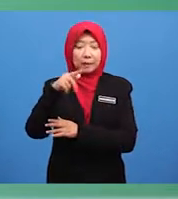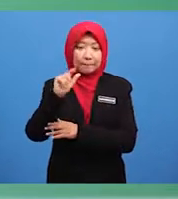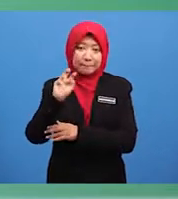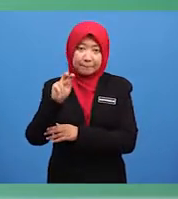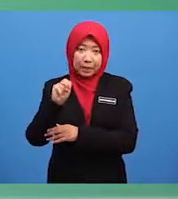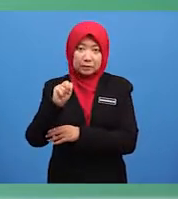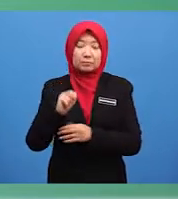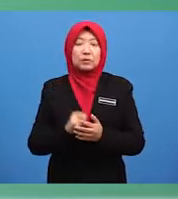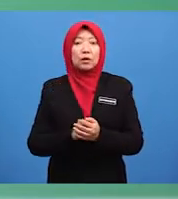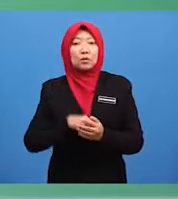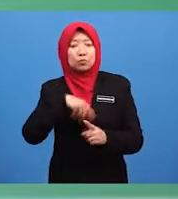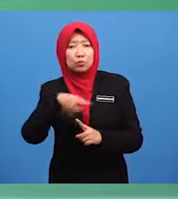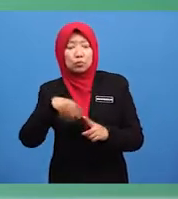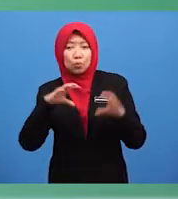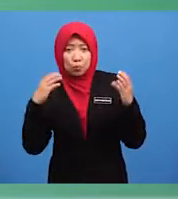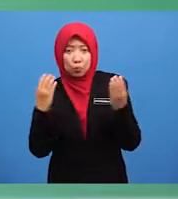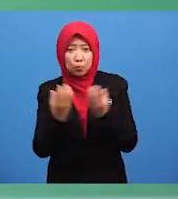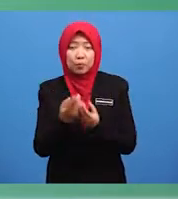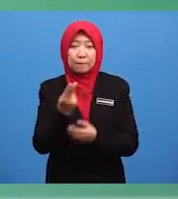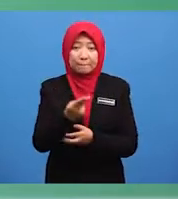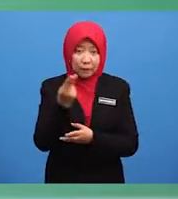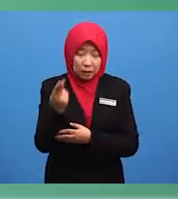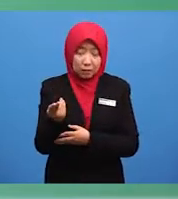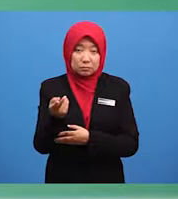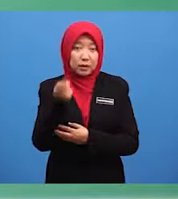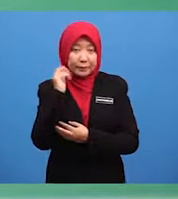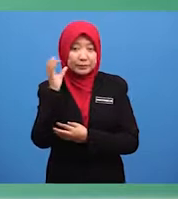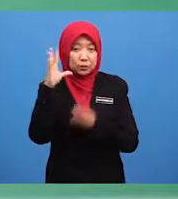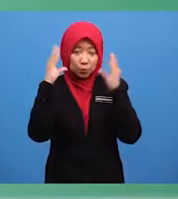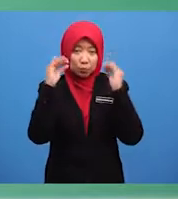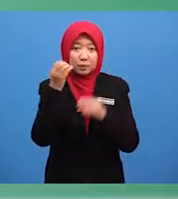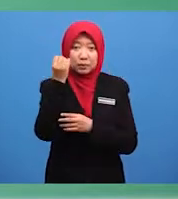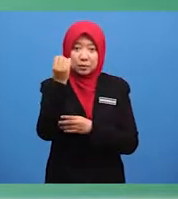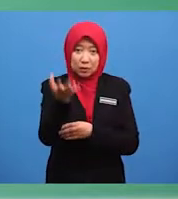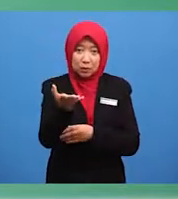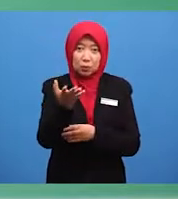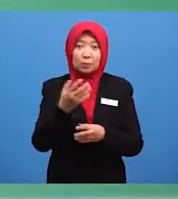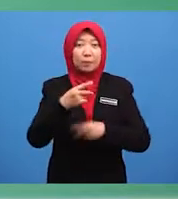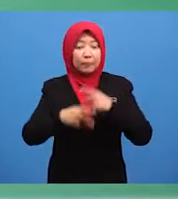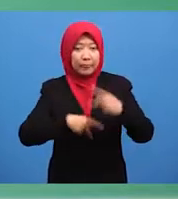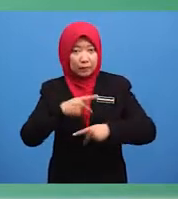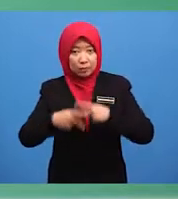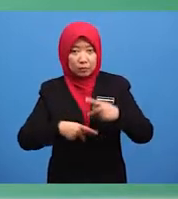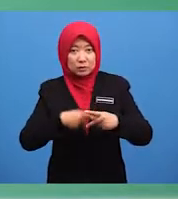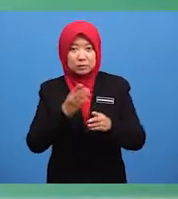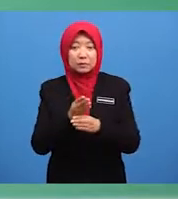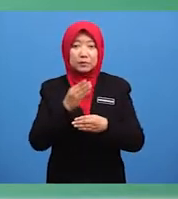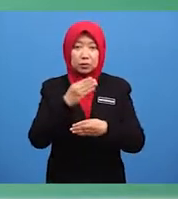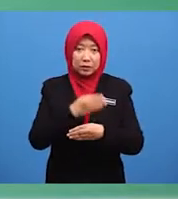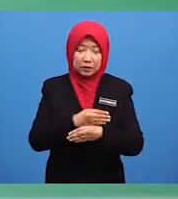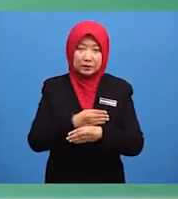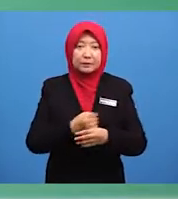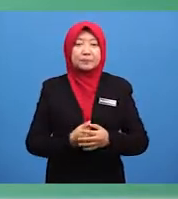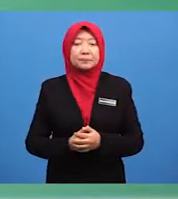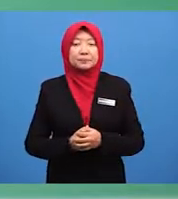wujudnya penimbunan bahan mendapan seperti yang telah cikgu terangkan dalam proses pembentukan tasik